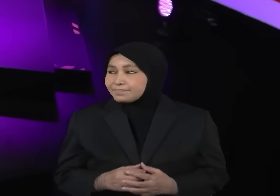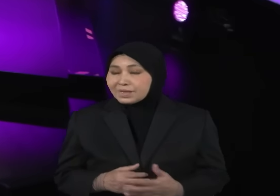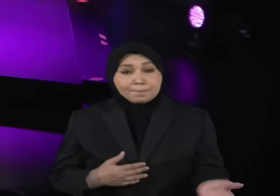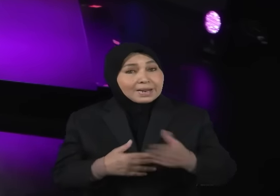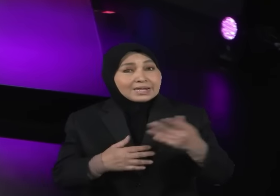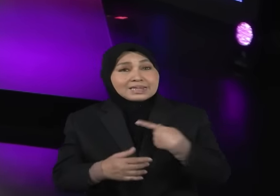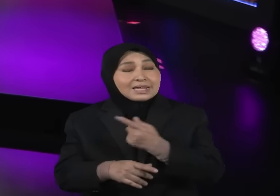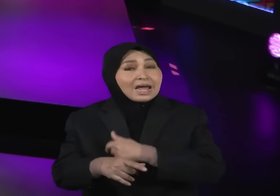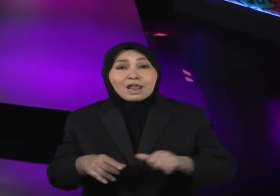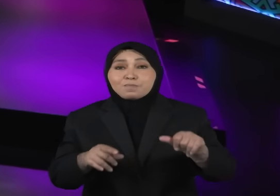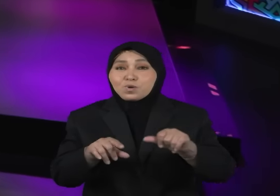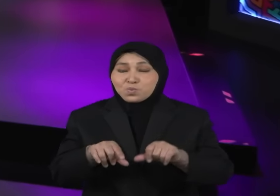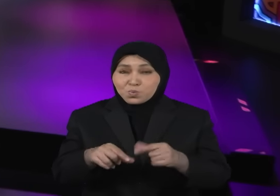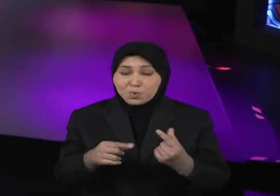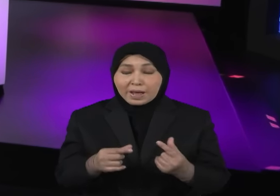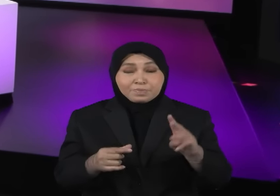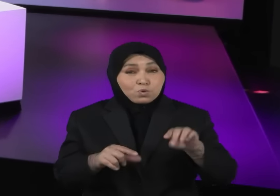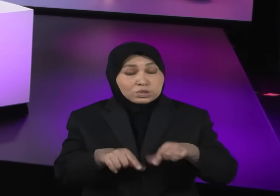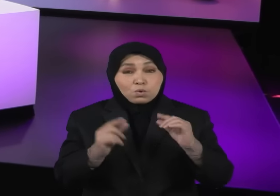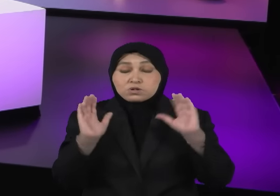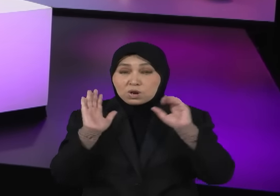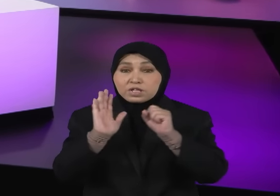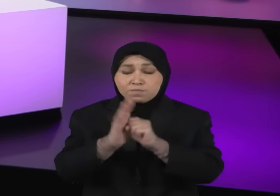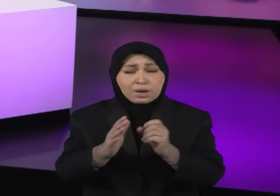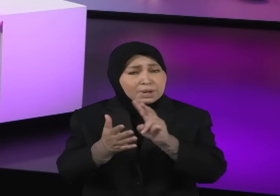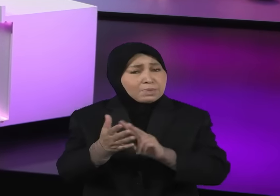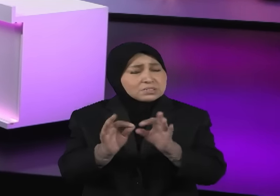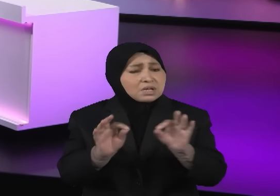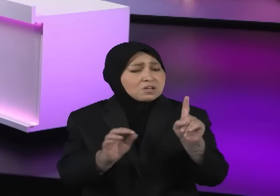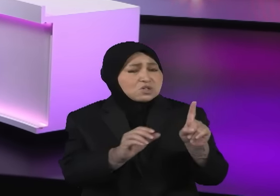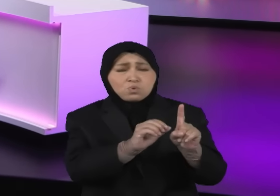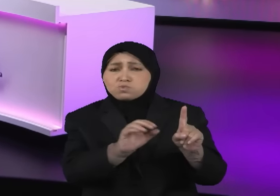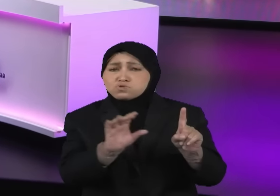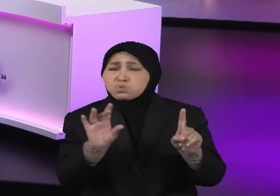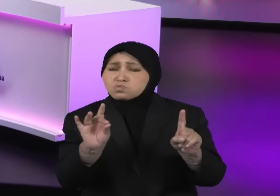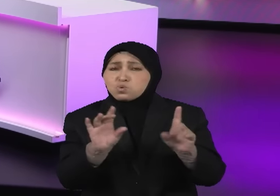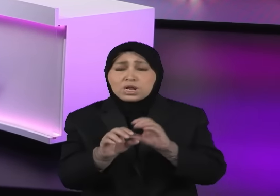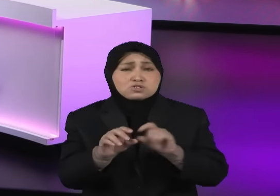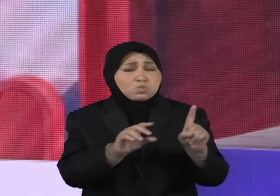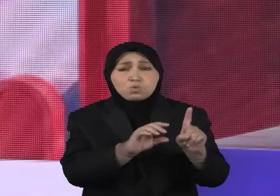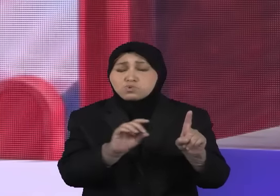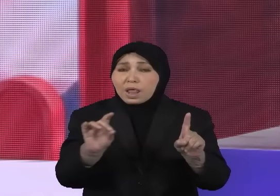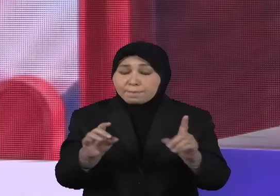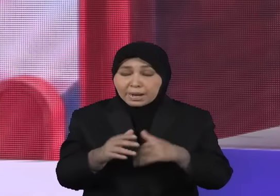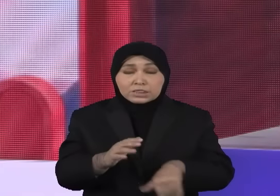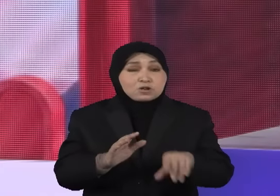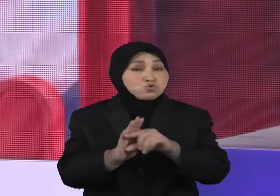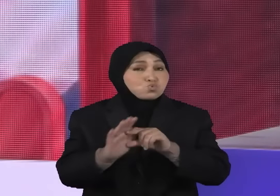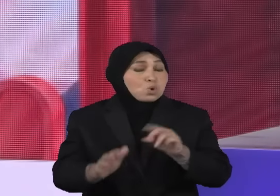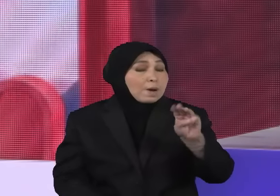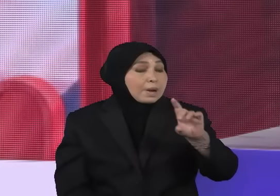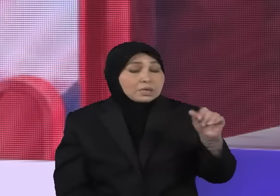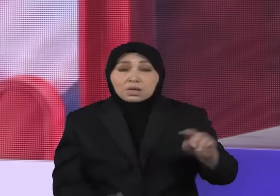Kembali kita dalam My Quran Time, Quran Salat Infaq. Pada hari ini kita membaca ayat yang ke-107 dan 108 daripada Suratul Maidah sebagai